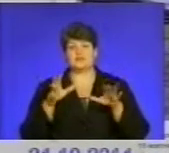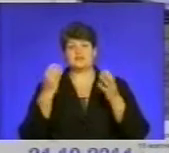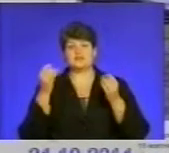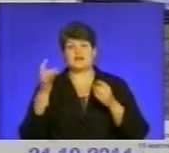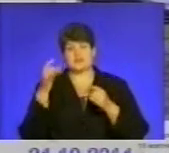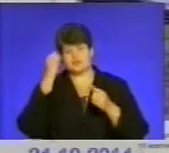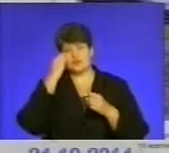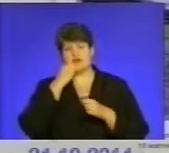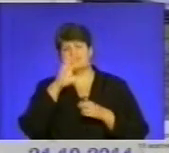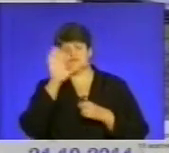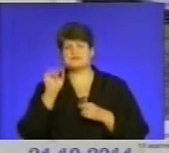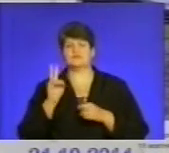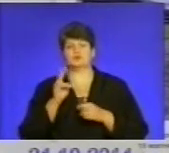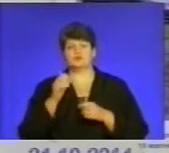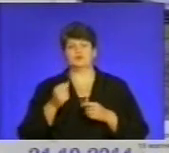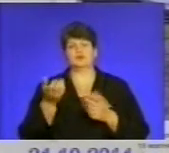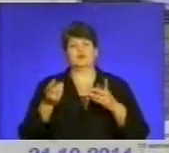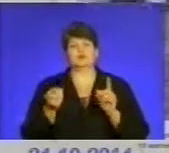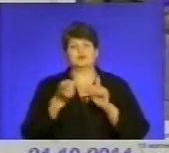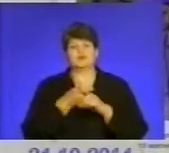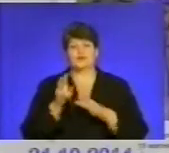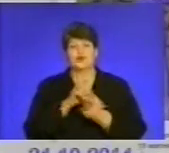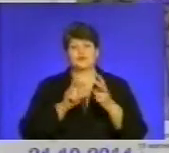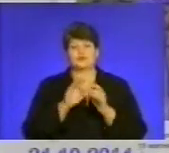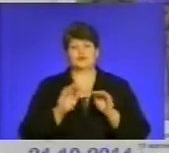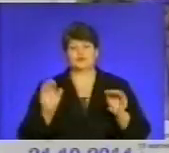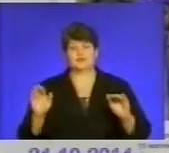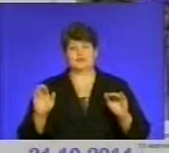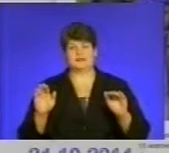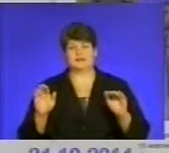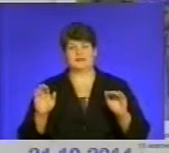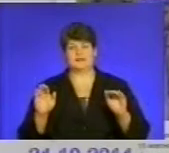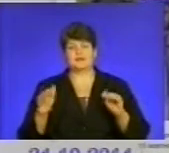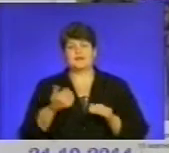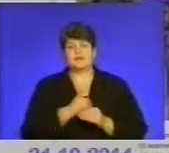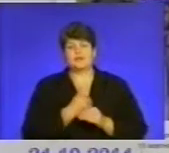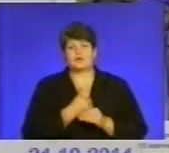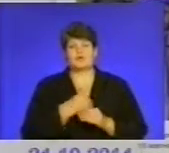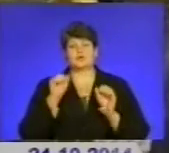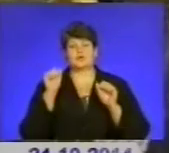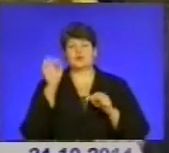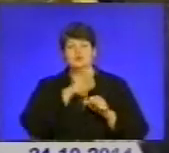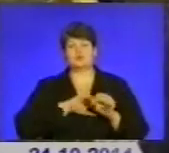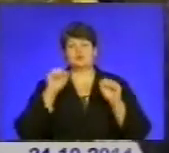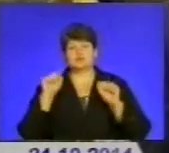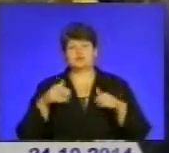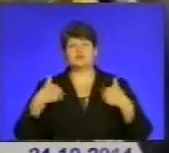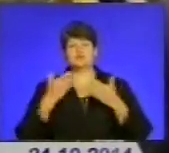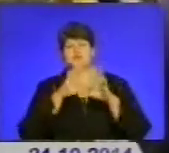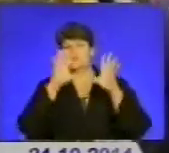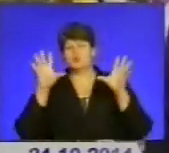подякувала усім, хто долучився до розшуку дитини і звернулася до батьків. Я би хотіла, користуючись нагодою, звернутися до